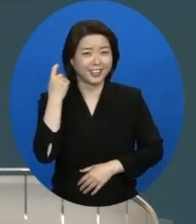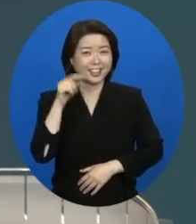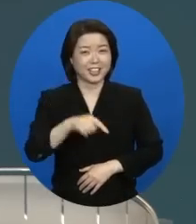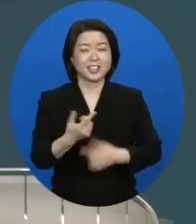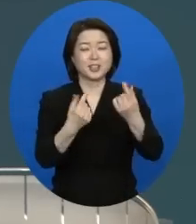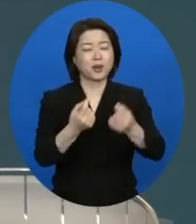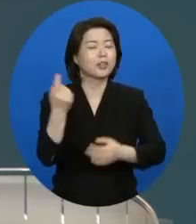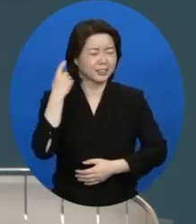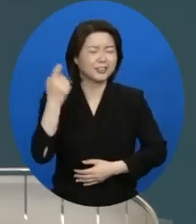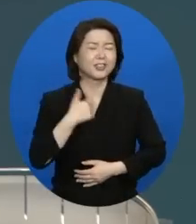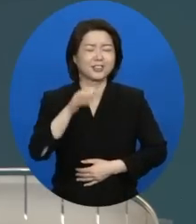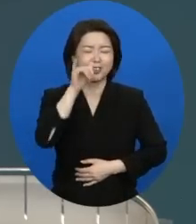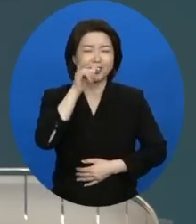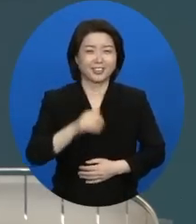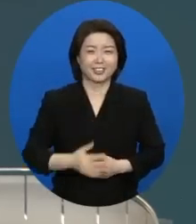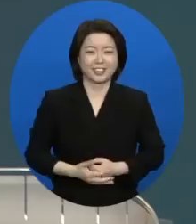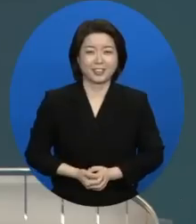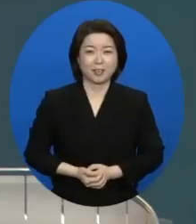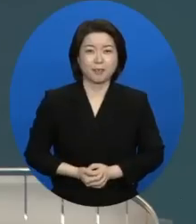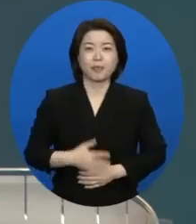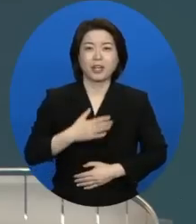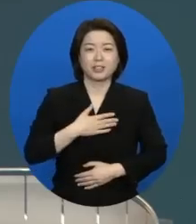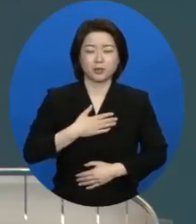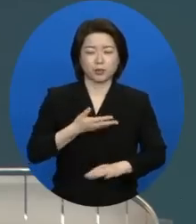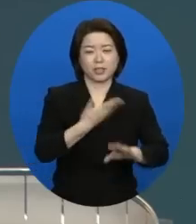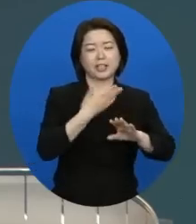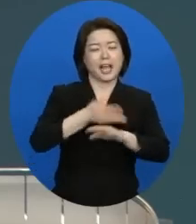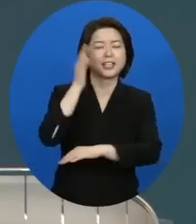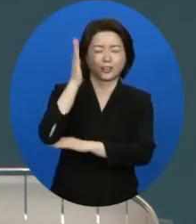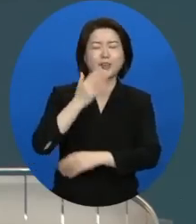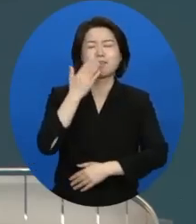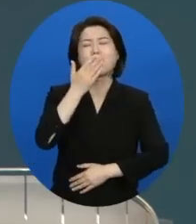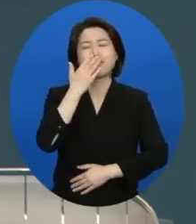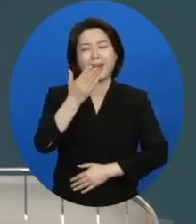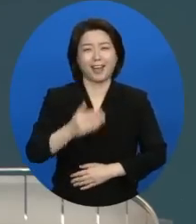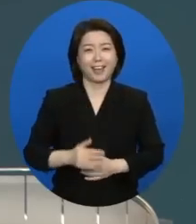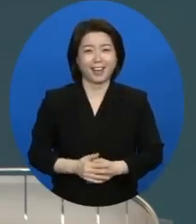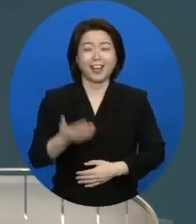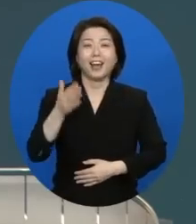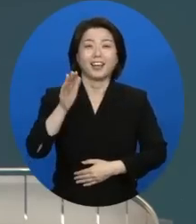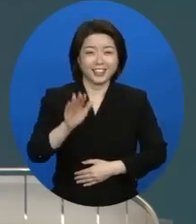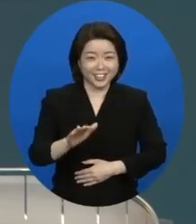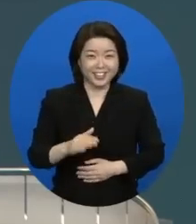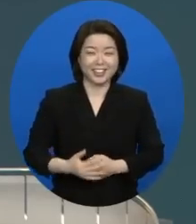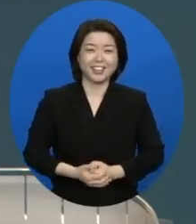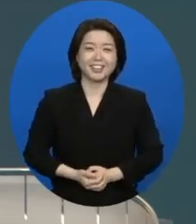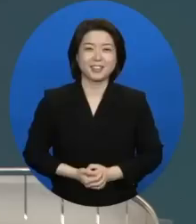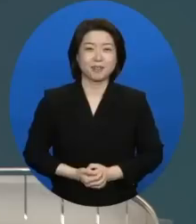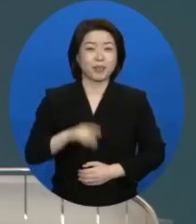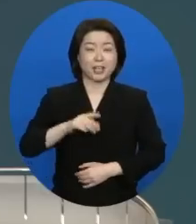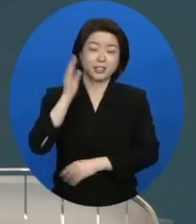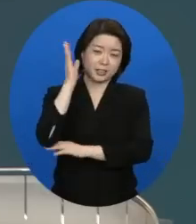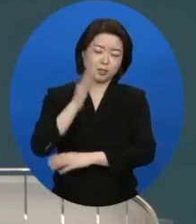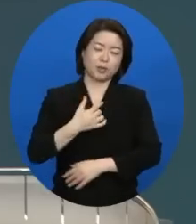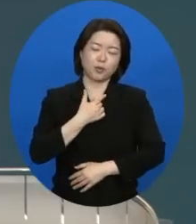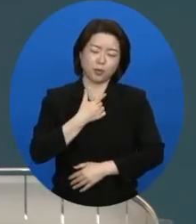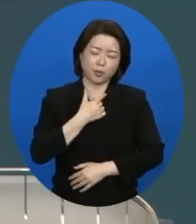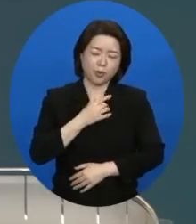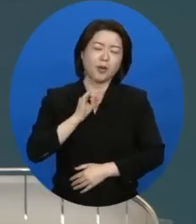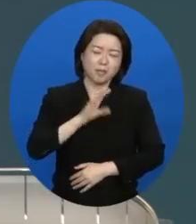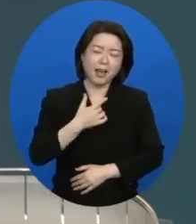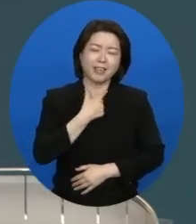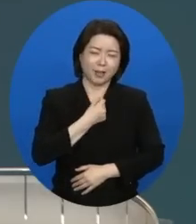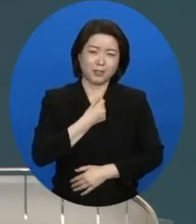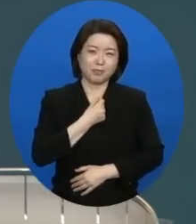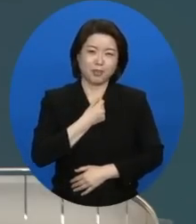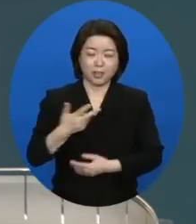이런 말도 들었어요. 저도 딴 설교 할 수 있어요. 그런데 그 설교만 하고 싶은 거예요.